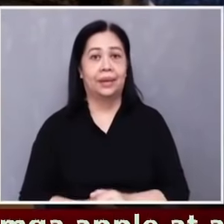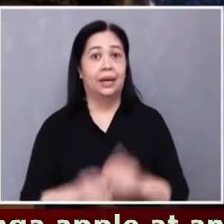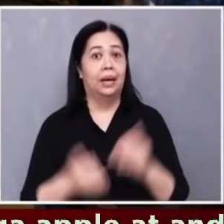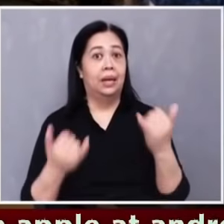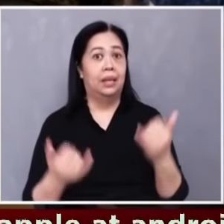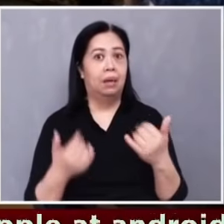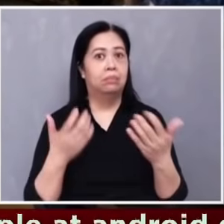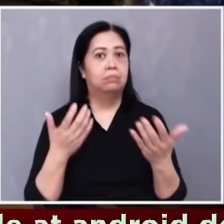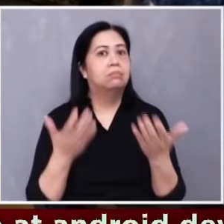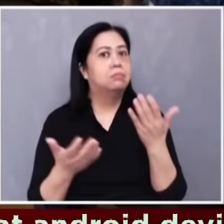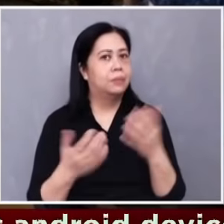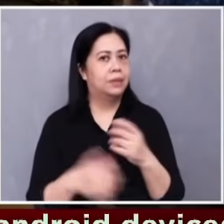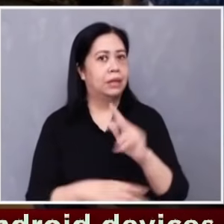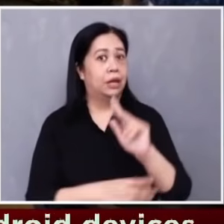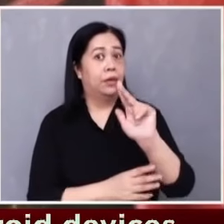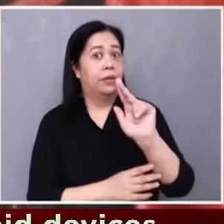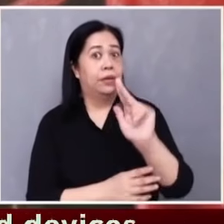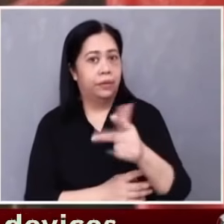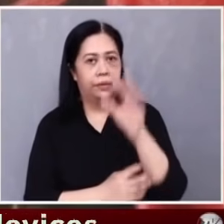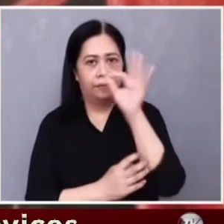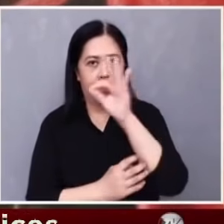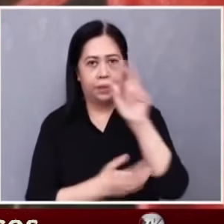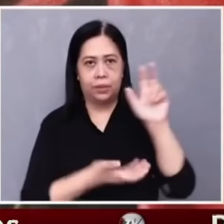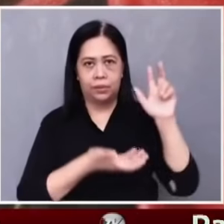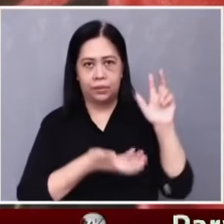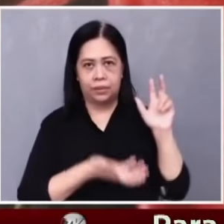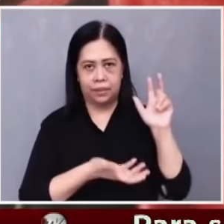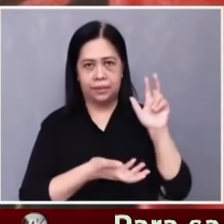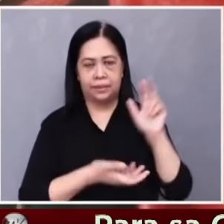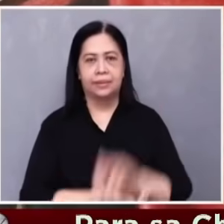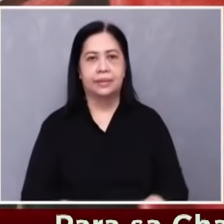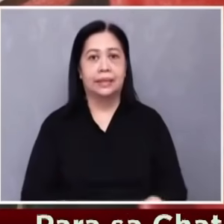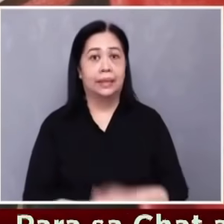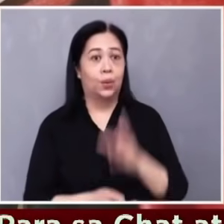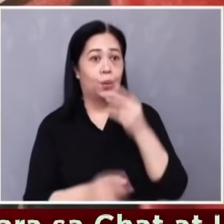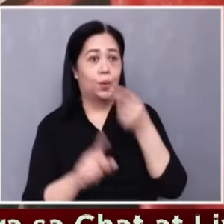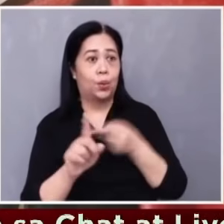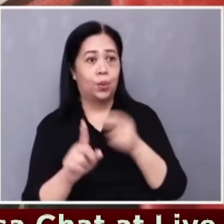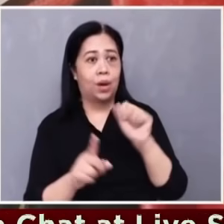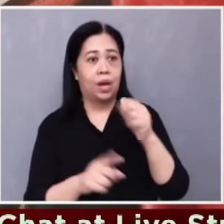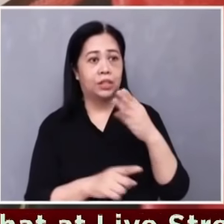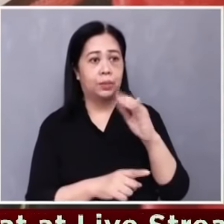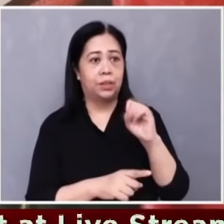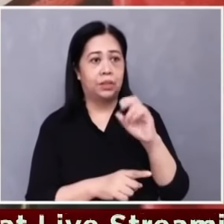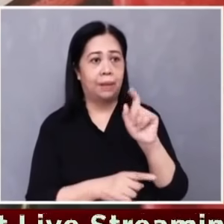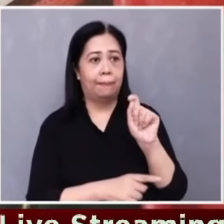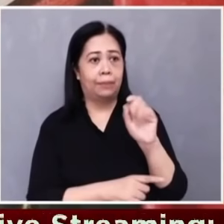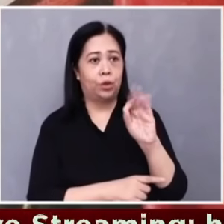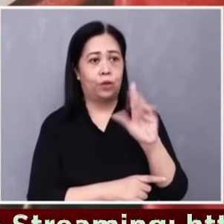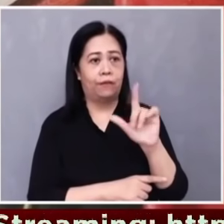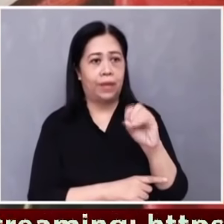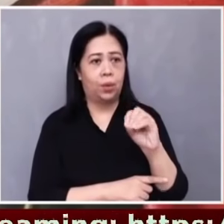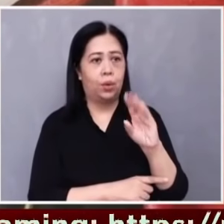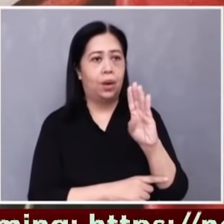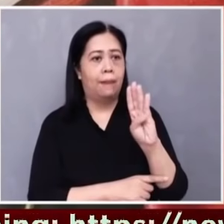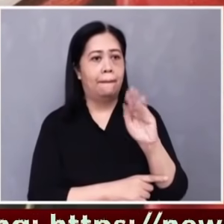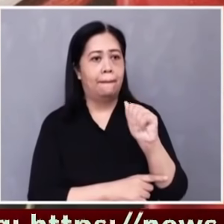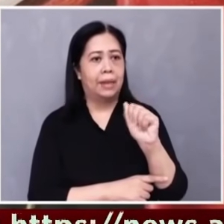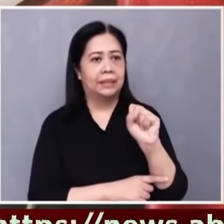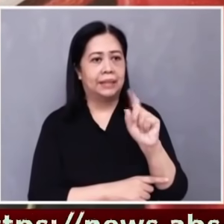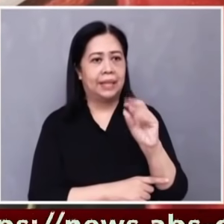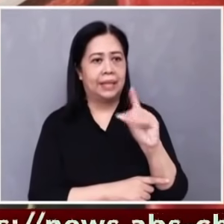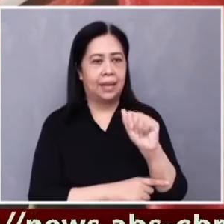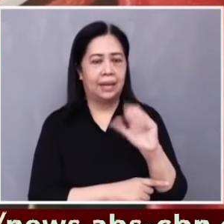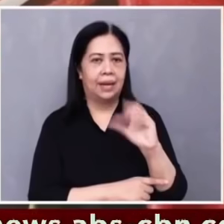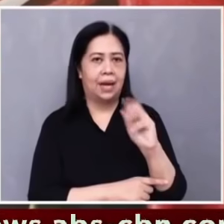posibleng maging ikatlong Pilipinong santo. Siya si Archbishop Teofilo Bastida Camomot. Isinilang